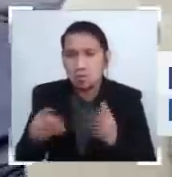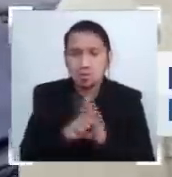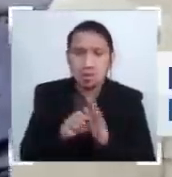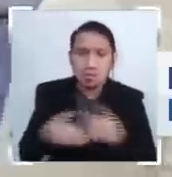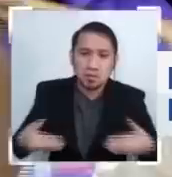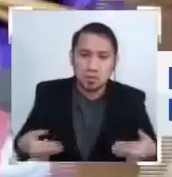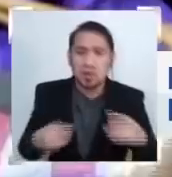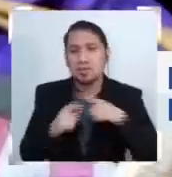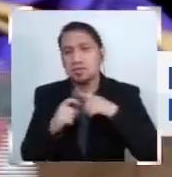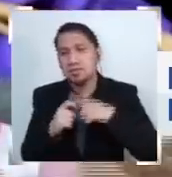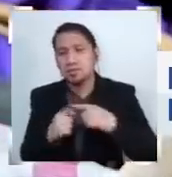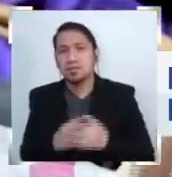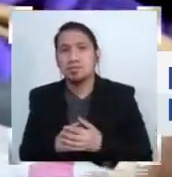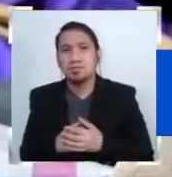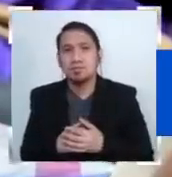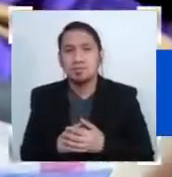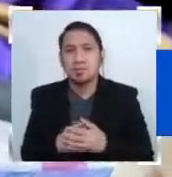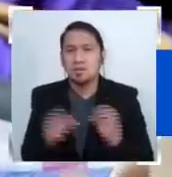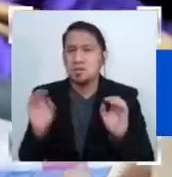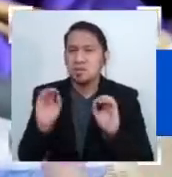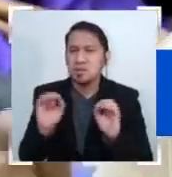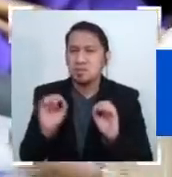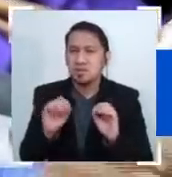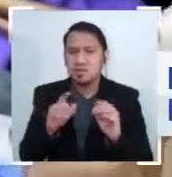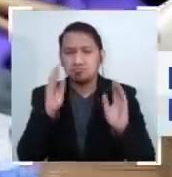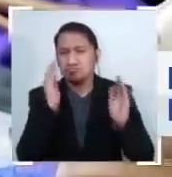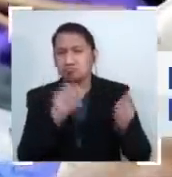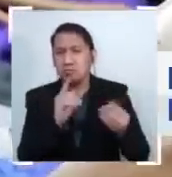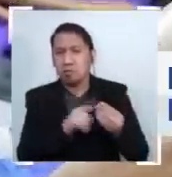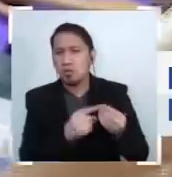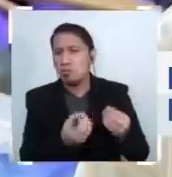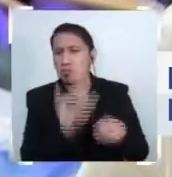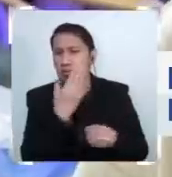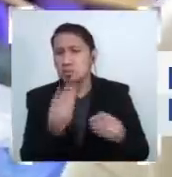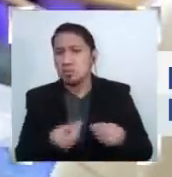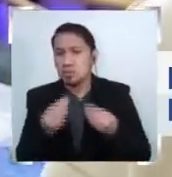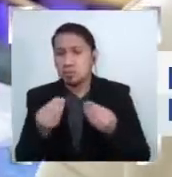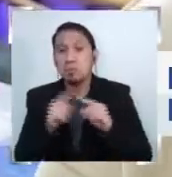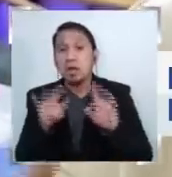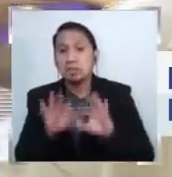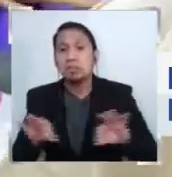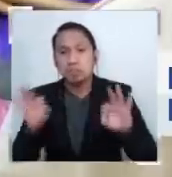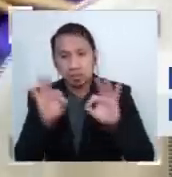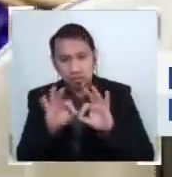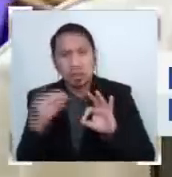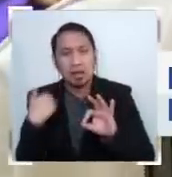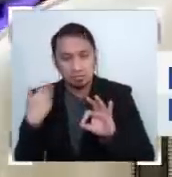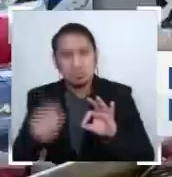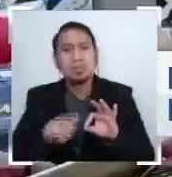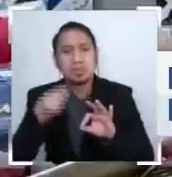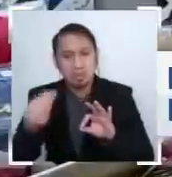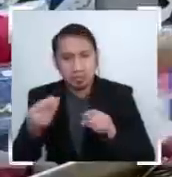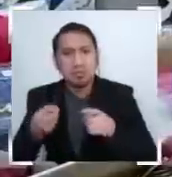t-shirts. Wala naman kasi sa price yung pagbigay. Yung importante, parang mayroon kang naibigay sa mga